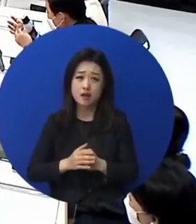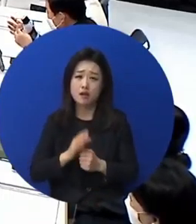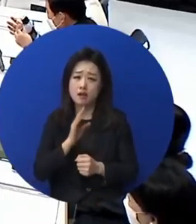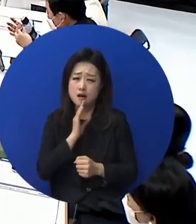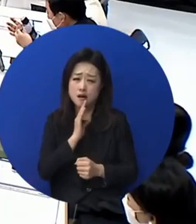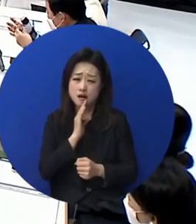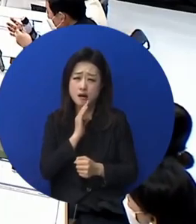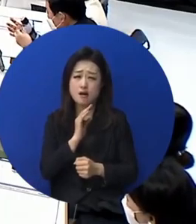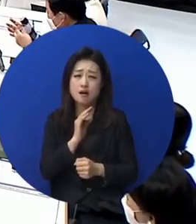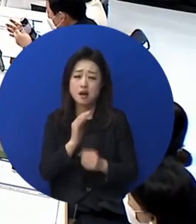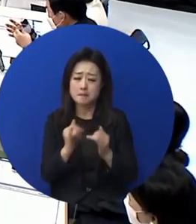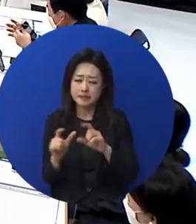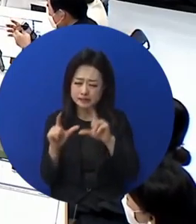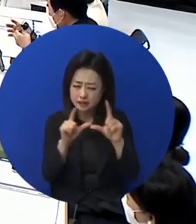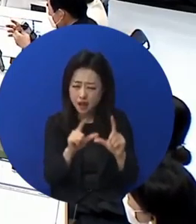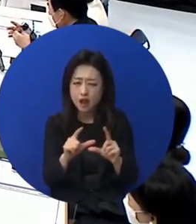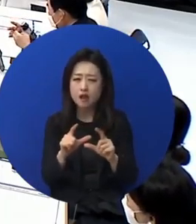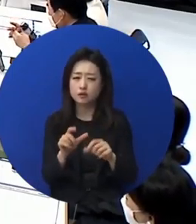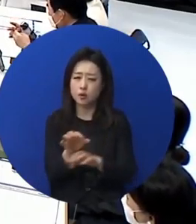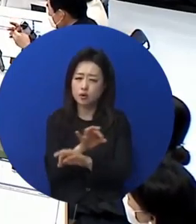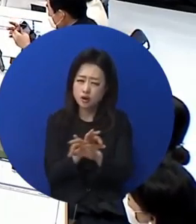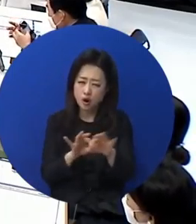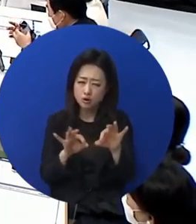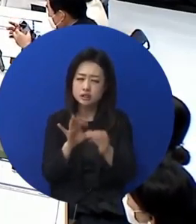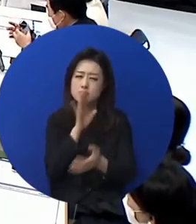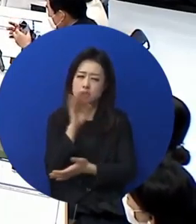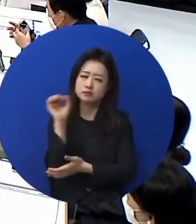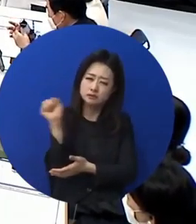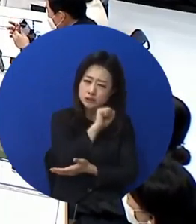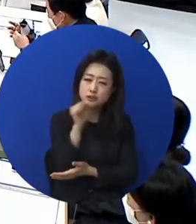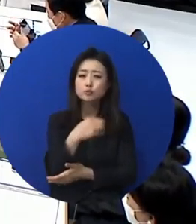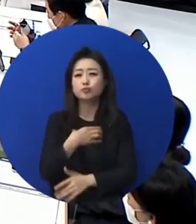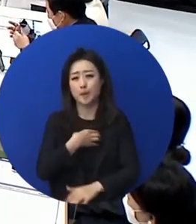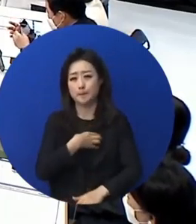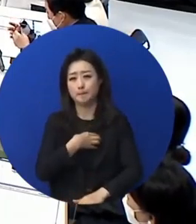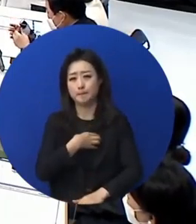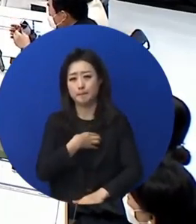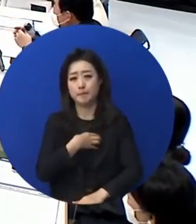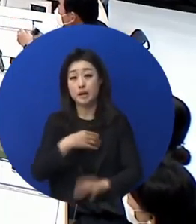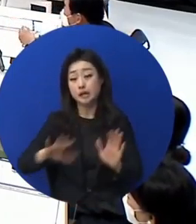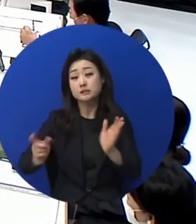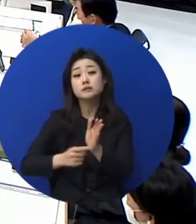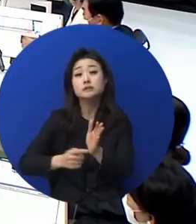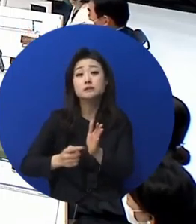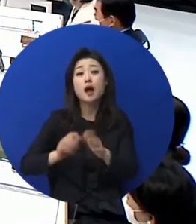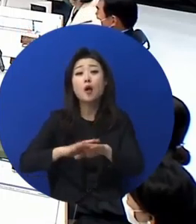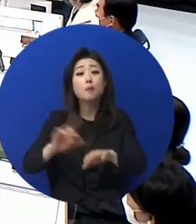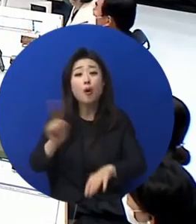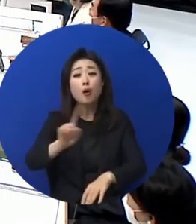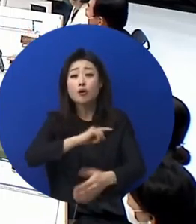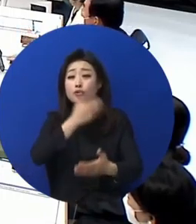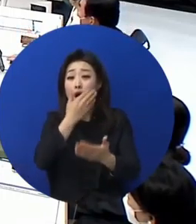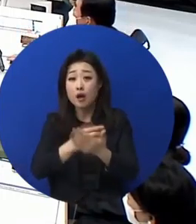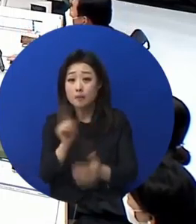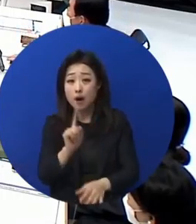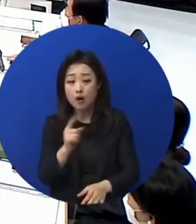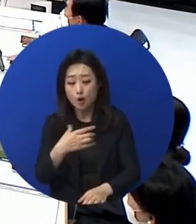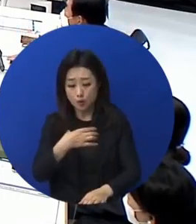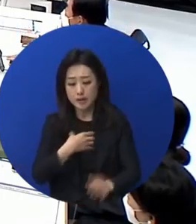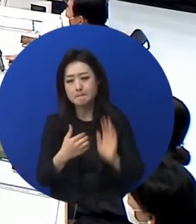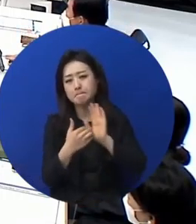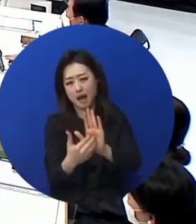뿌리부터 우리 민생과 경제 생태계가 흔들리고 있습니다. 뭐가 제일 급하겠습니까? 제일 중요한 것이 이러한